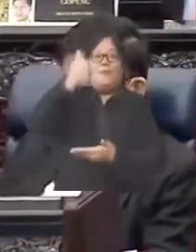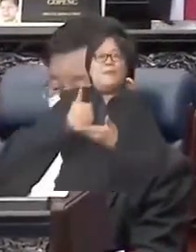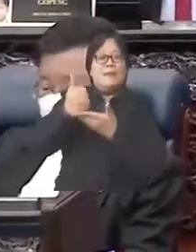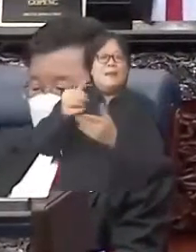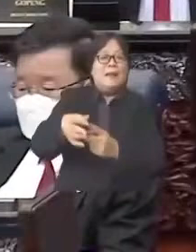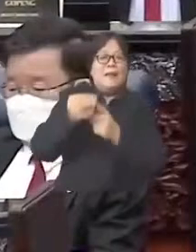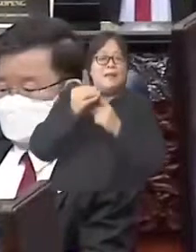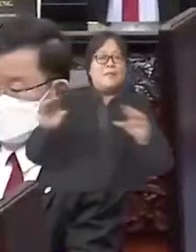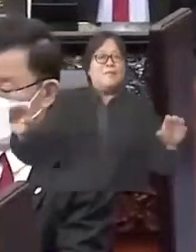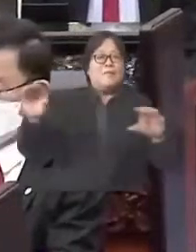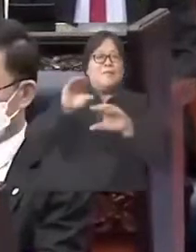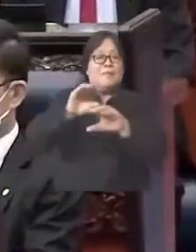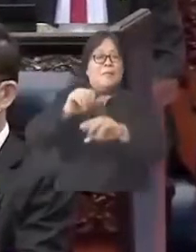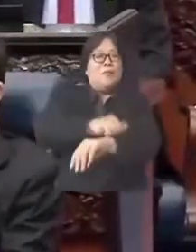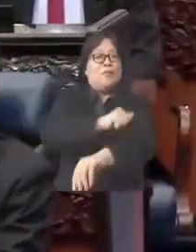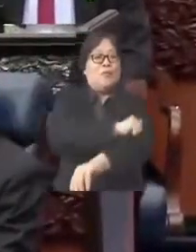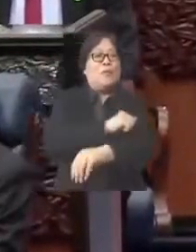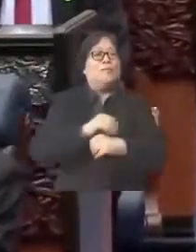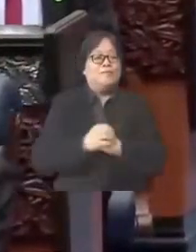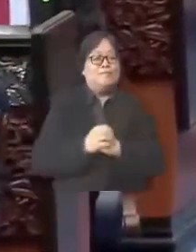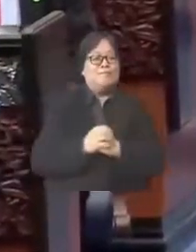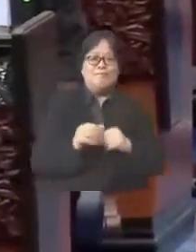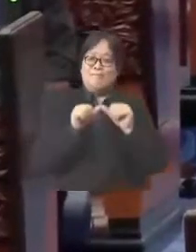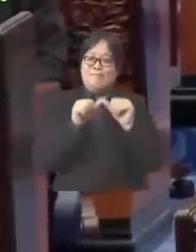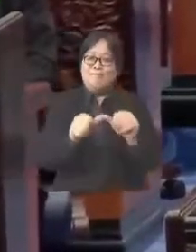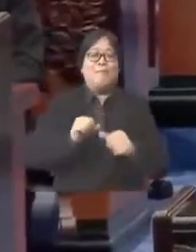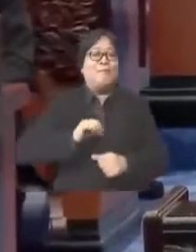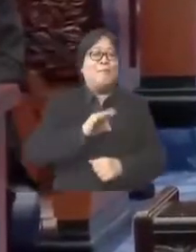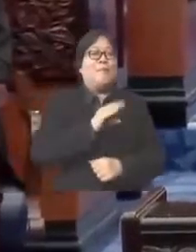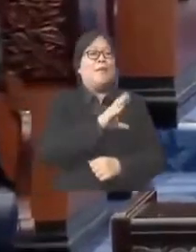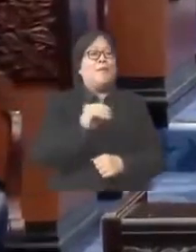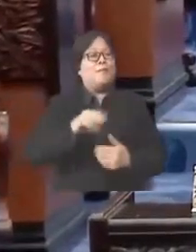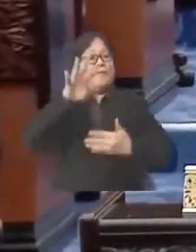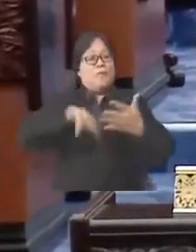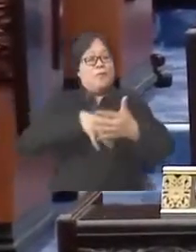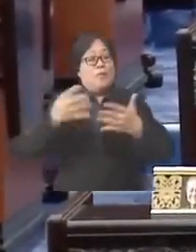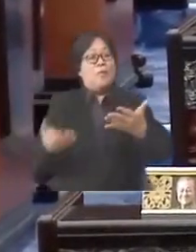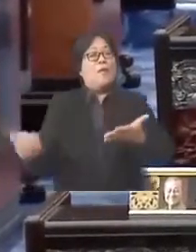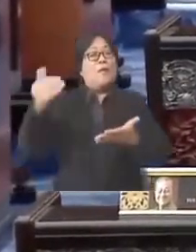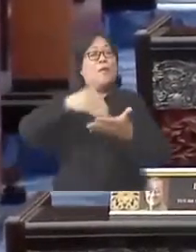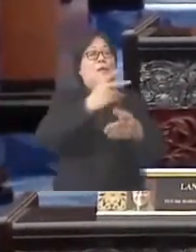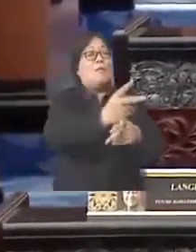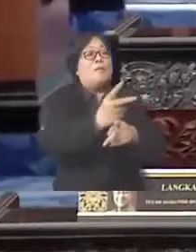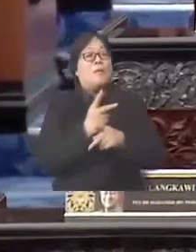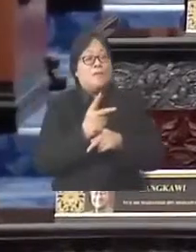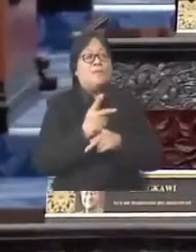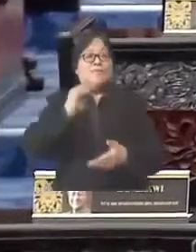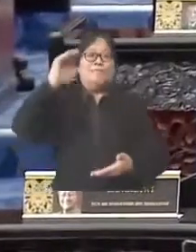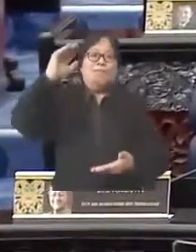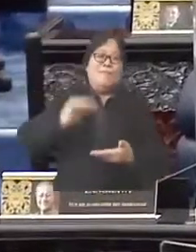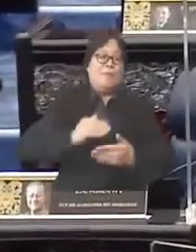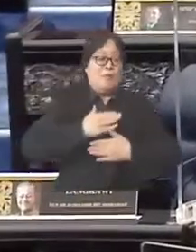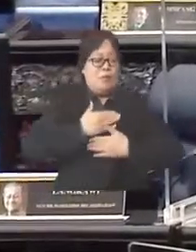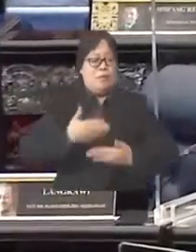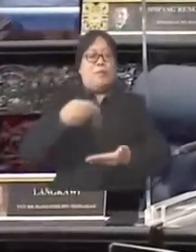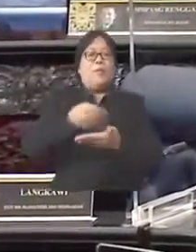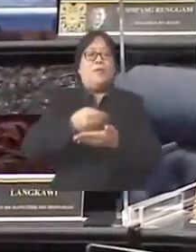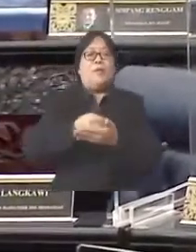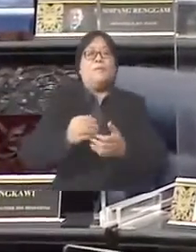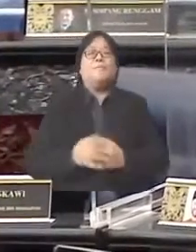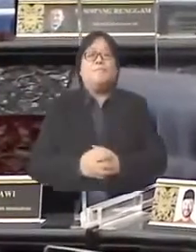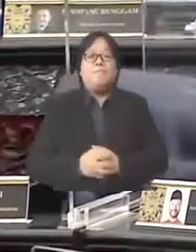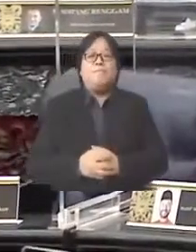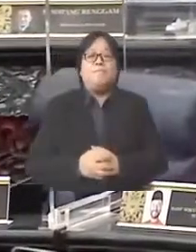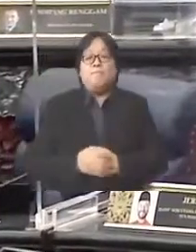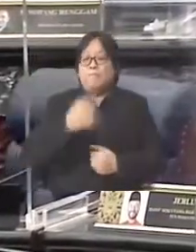khususnya program safety upah untuk mengekalkan pekerjanya setiap menjadwalkan semula pinjaman bagi mengurangkan komitmen keuangannya